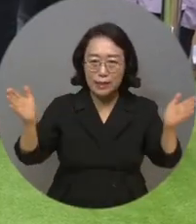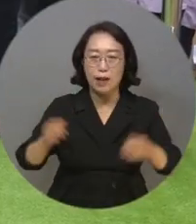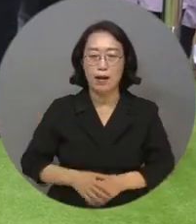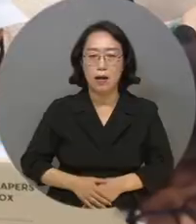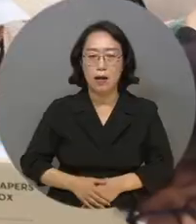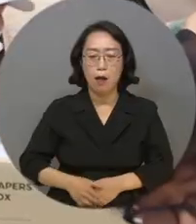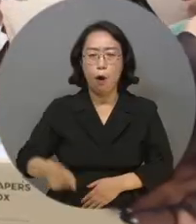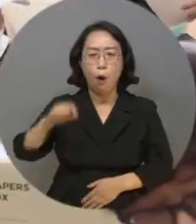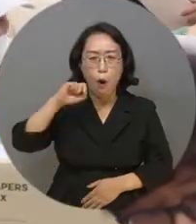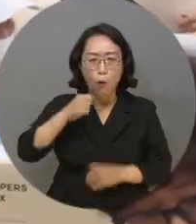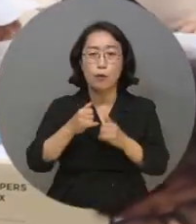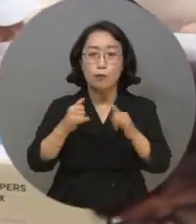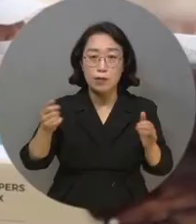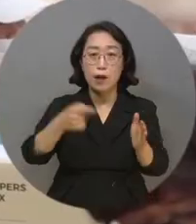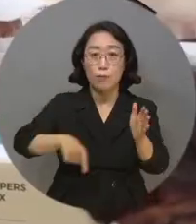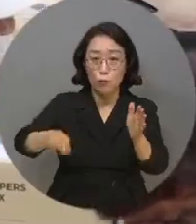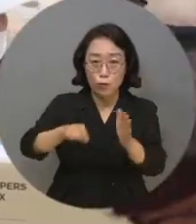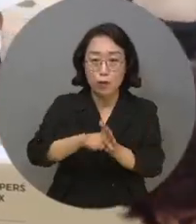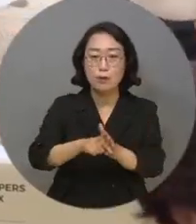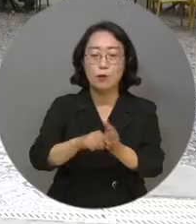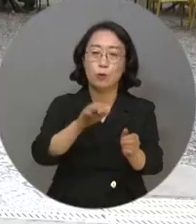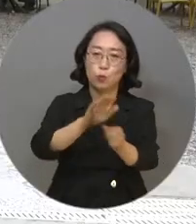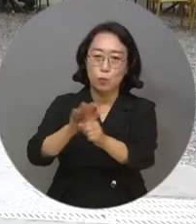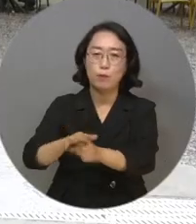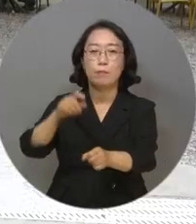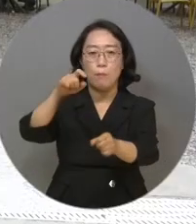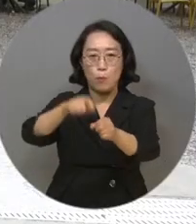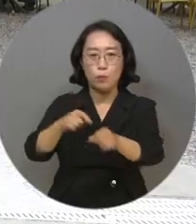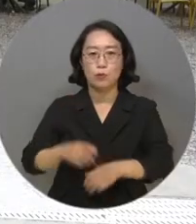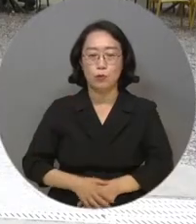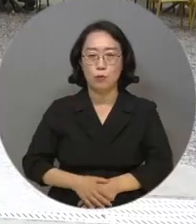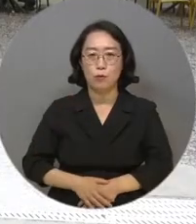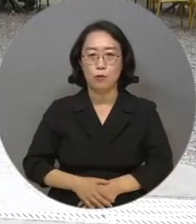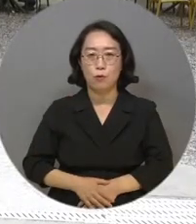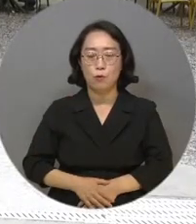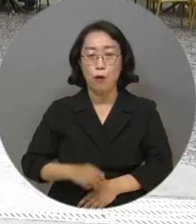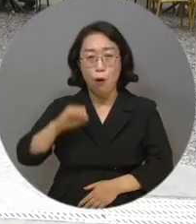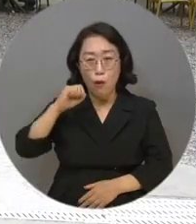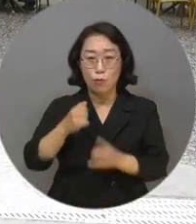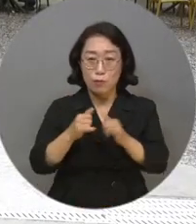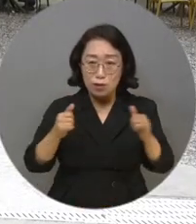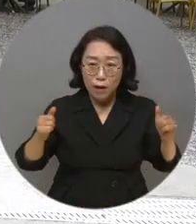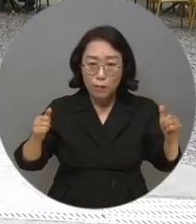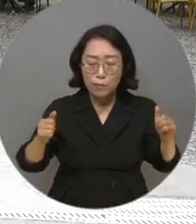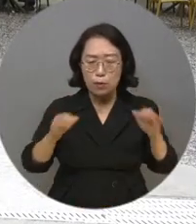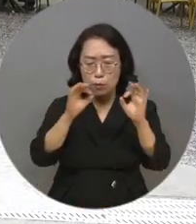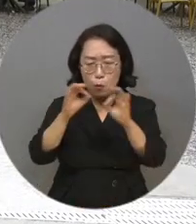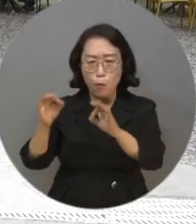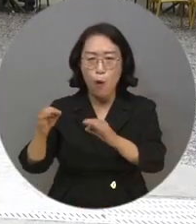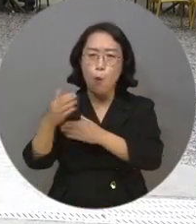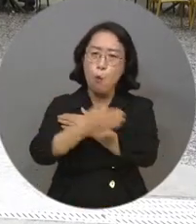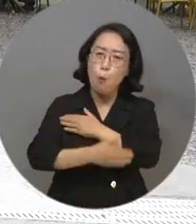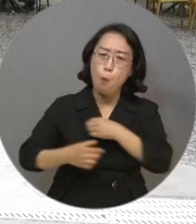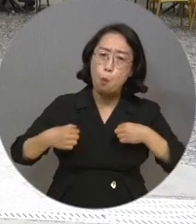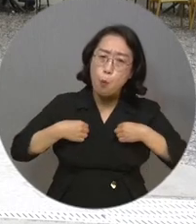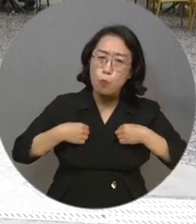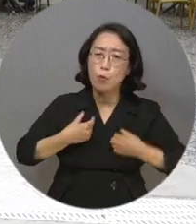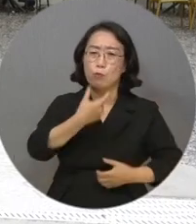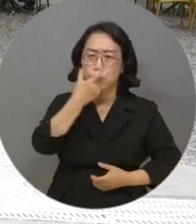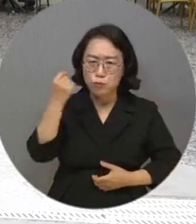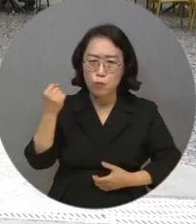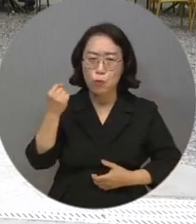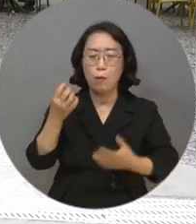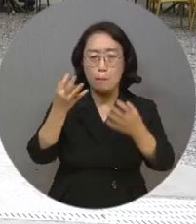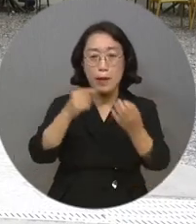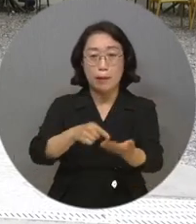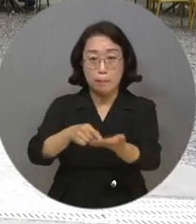지역 주민들을 위한 자선 행사입니다. 저소득층을 발굴하다 보니 옷조차 없는 이제 그런 분들이